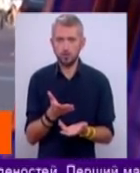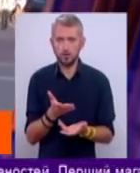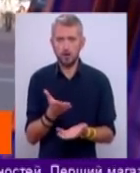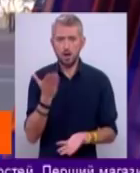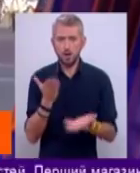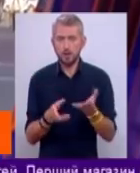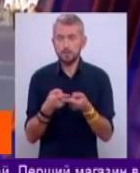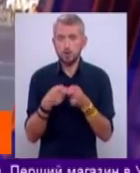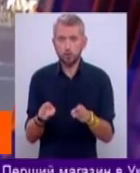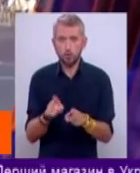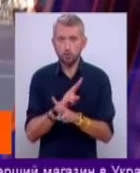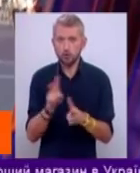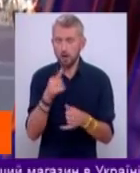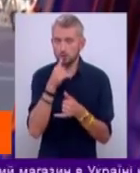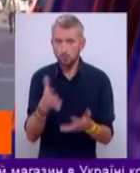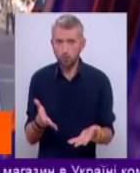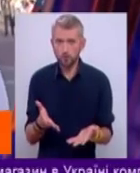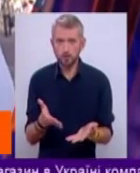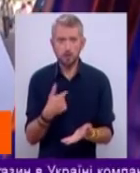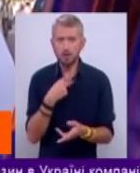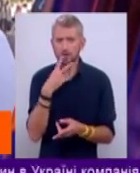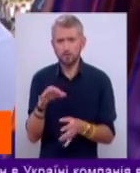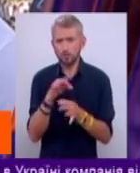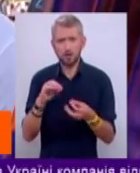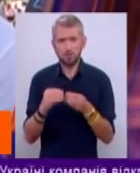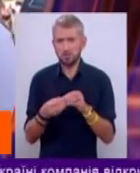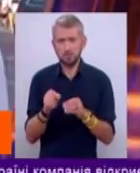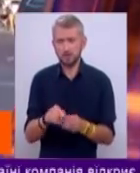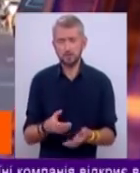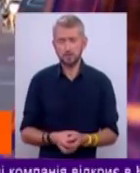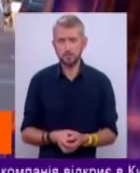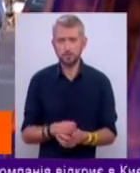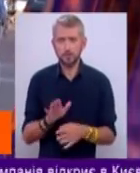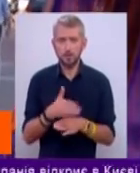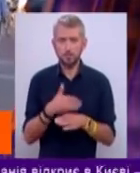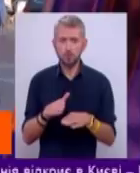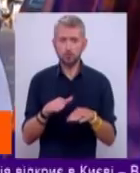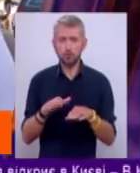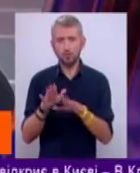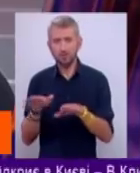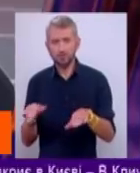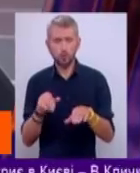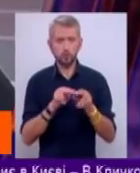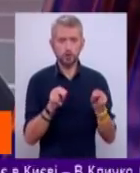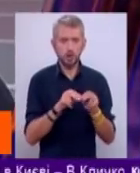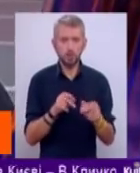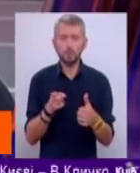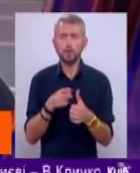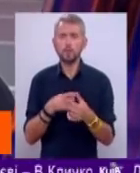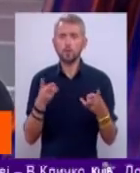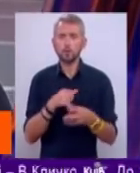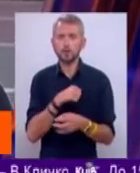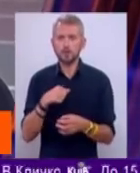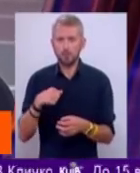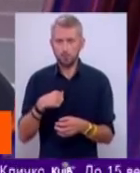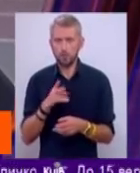Якщо по-другому ніяк не може. Я не вижу никаких проблем сегодня между школьниками и учителями. Во-первых, нужно самому